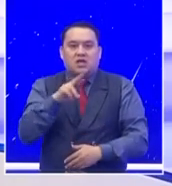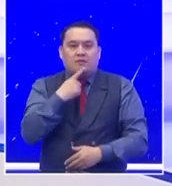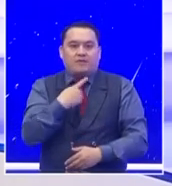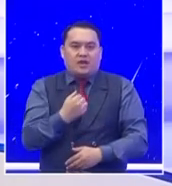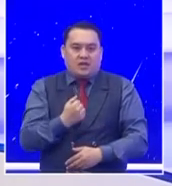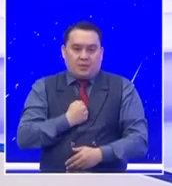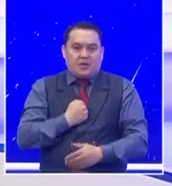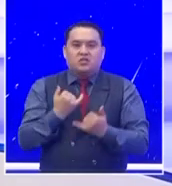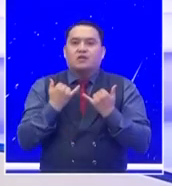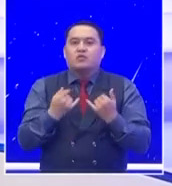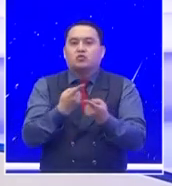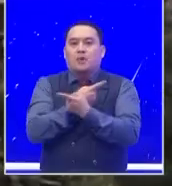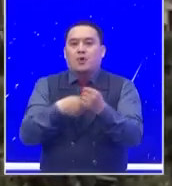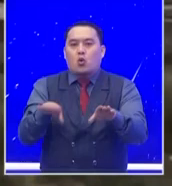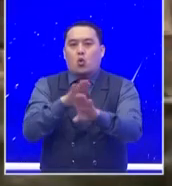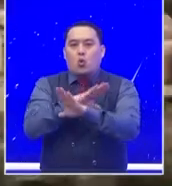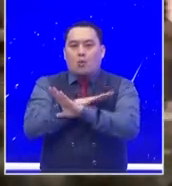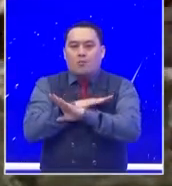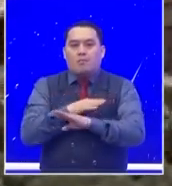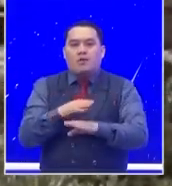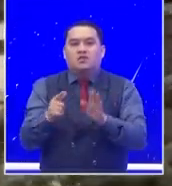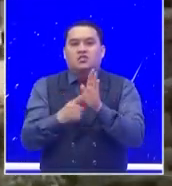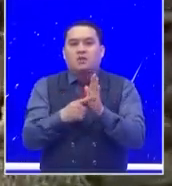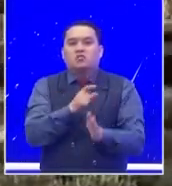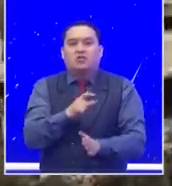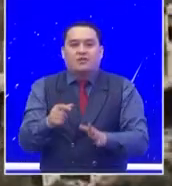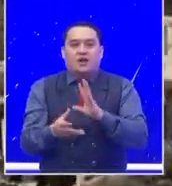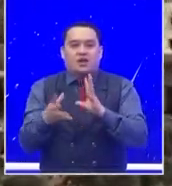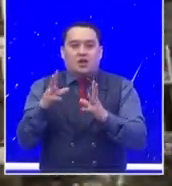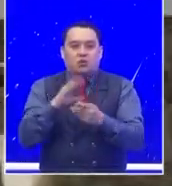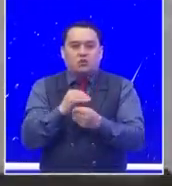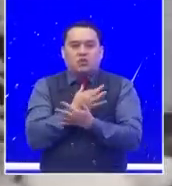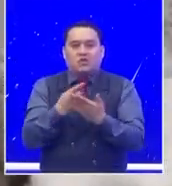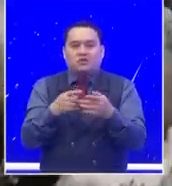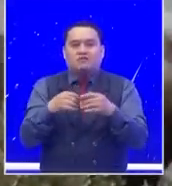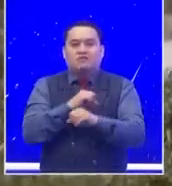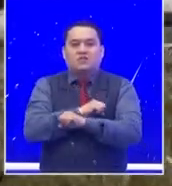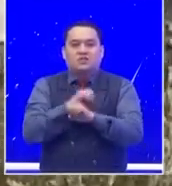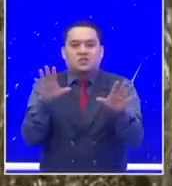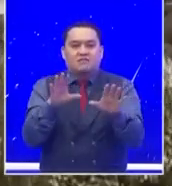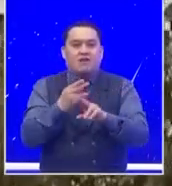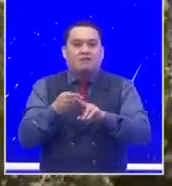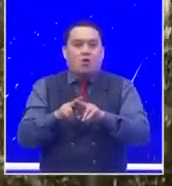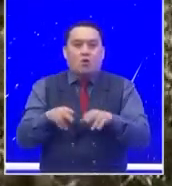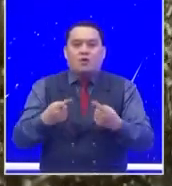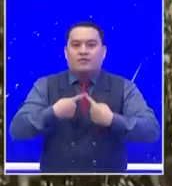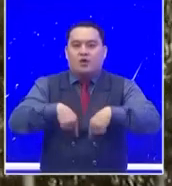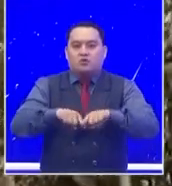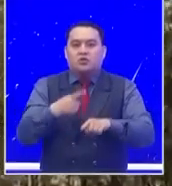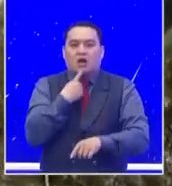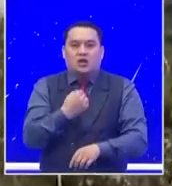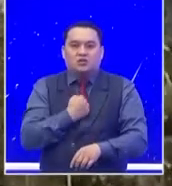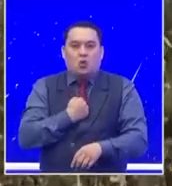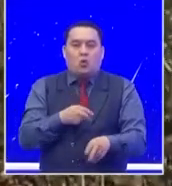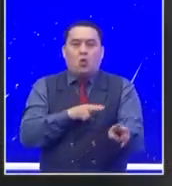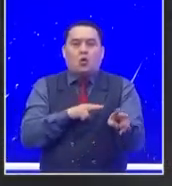в то же время сообщается о гибели по меньшей мере 7 человек в результате нескольких взрывов подразделения армии серии вернули под